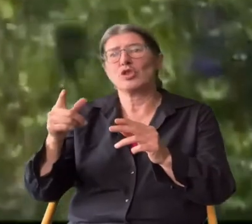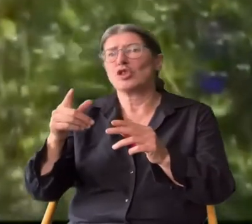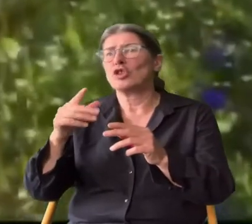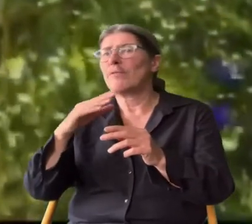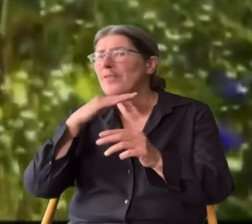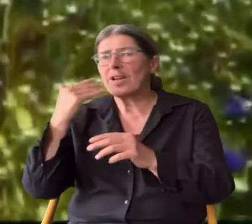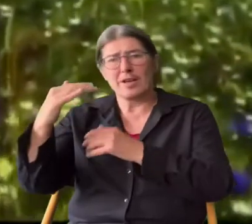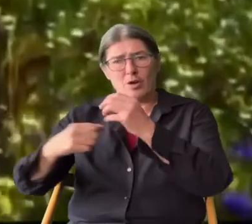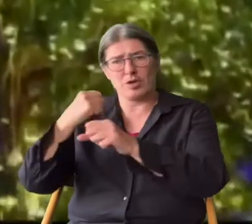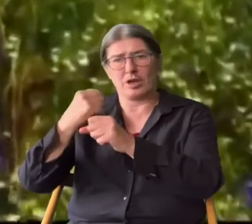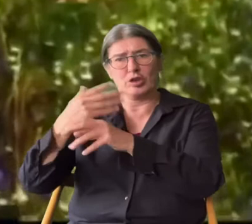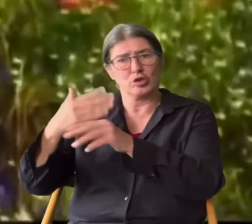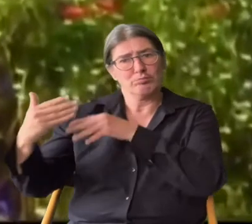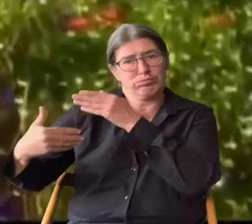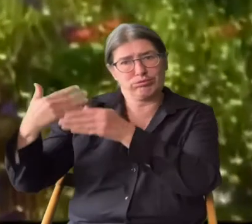Land verwurzelt.